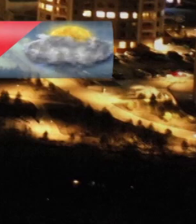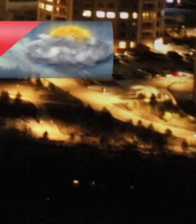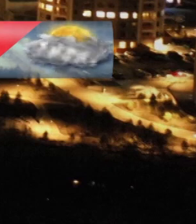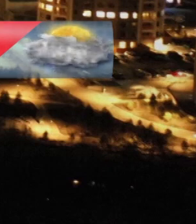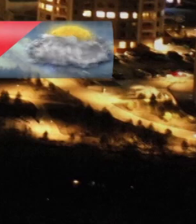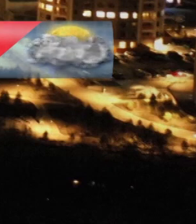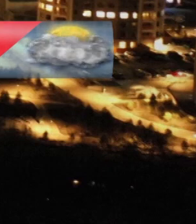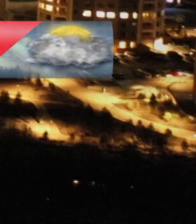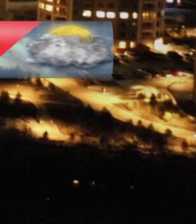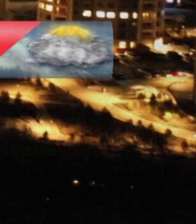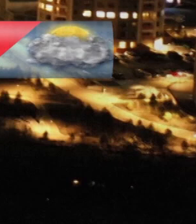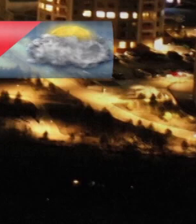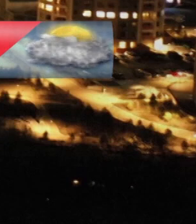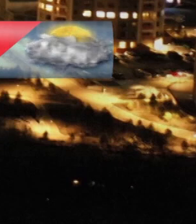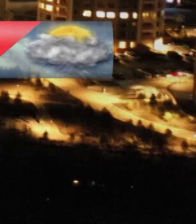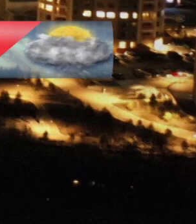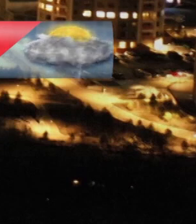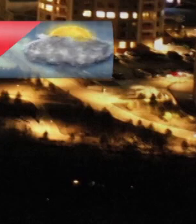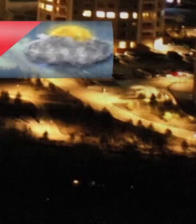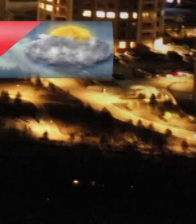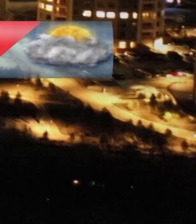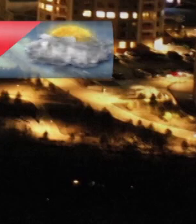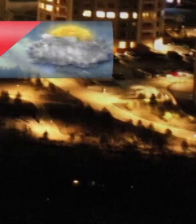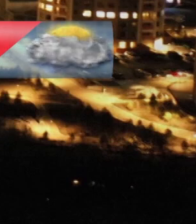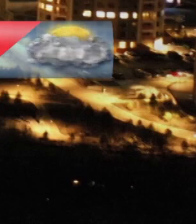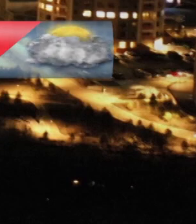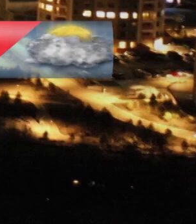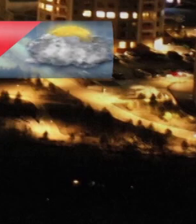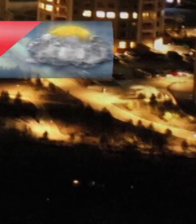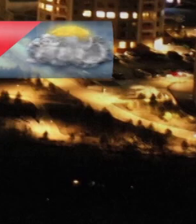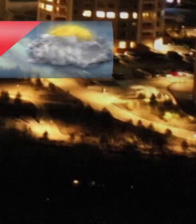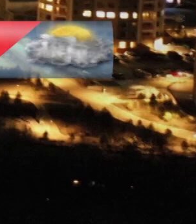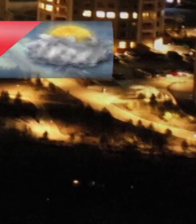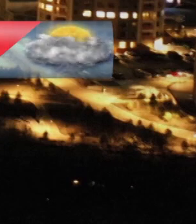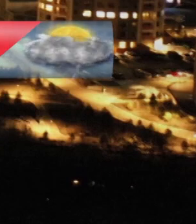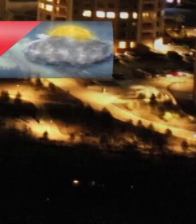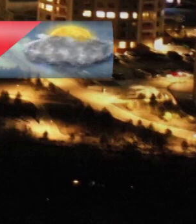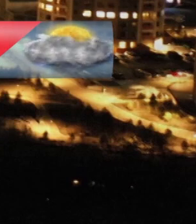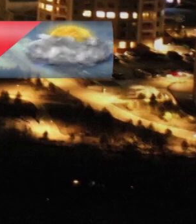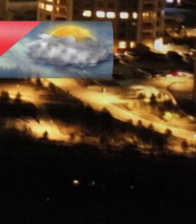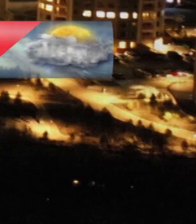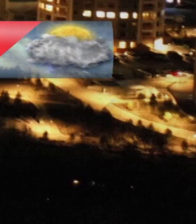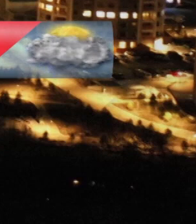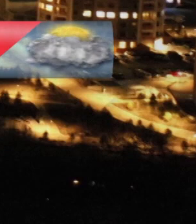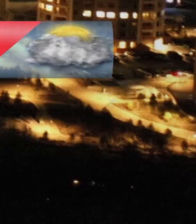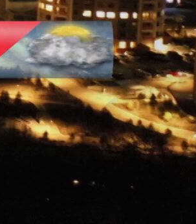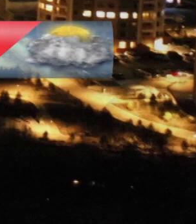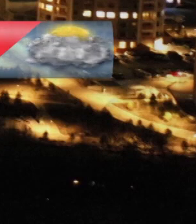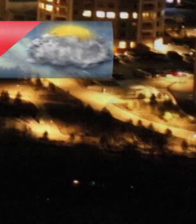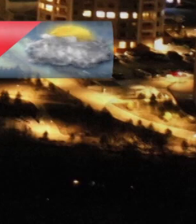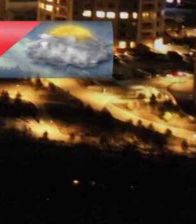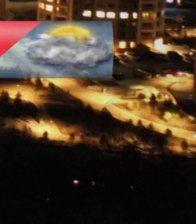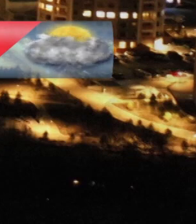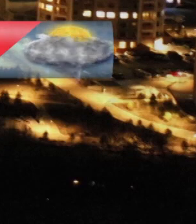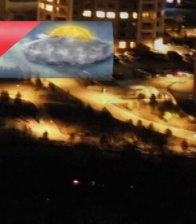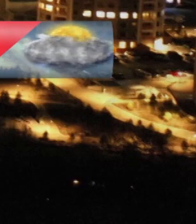Бэм гарагт шөндөө багавтар уултай 1-5 градус тулаан, за өдөртөө мөн багавтар уултай байж 16-20 градус тулаан байна. За Ним болон Эрхтэл